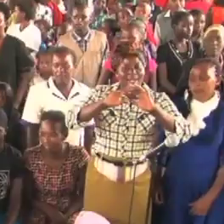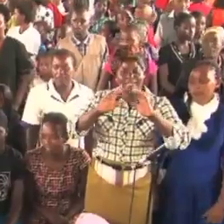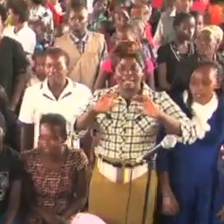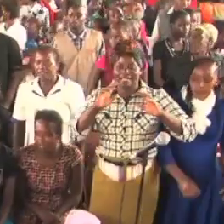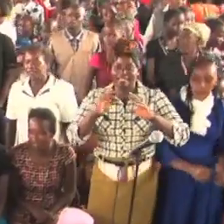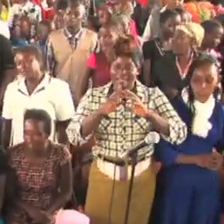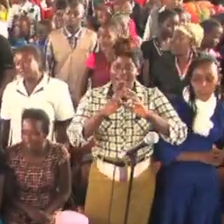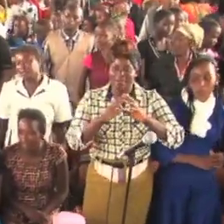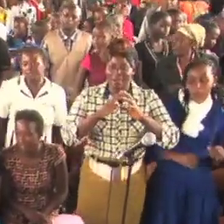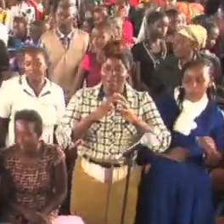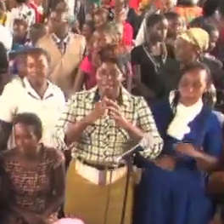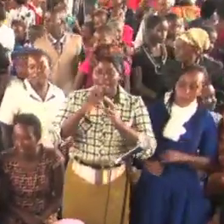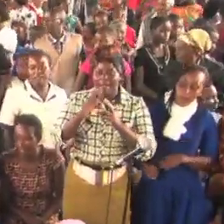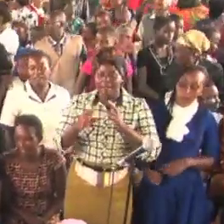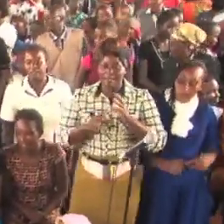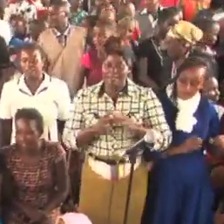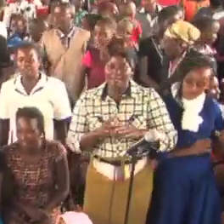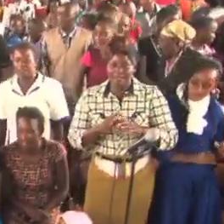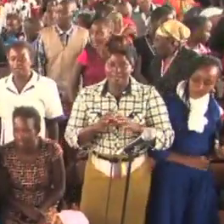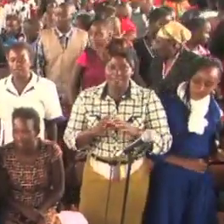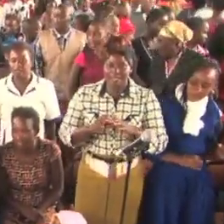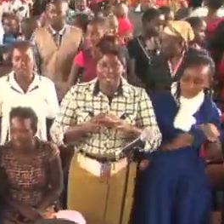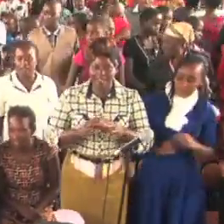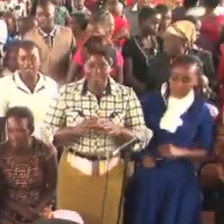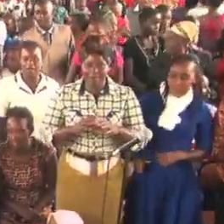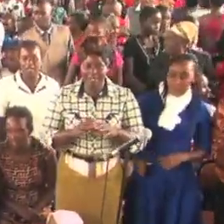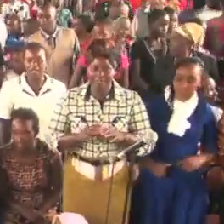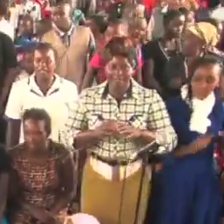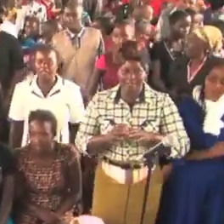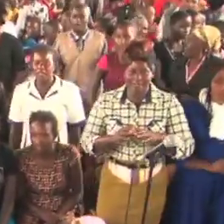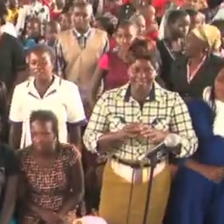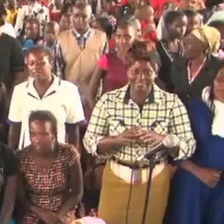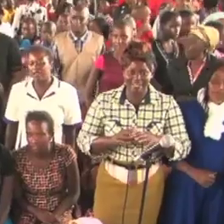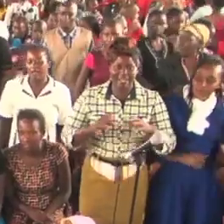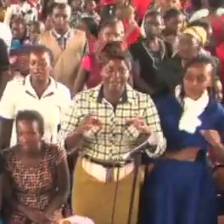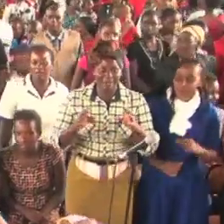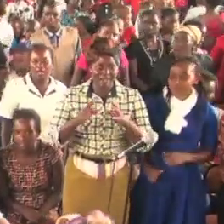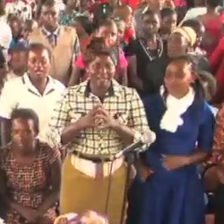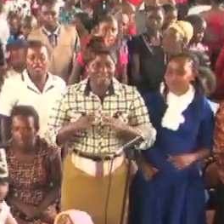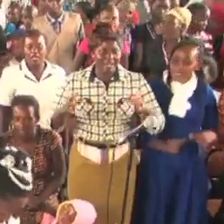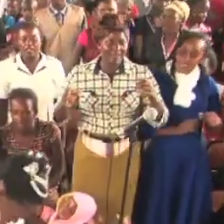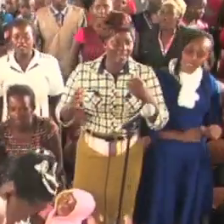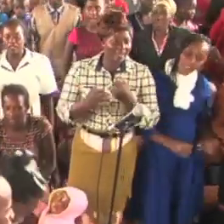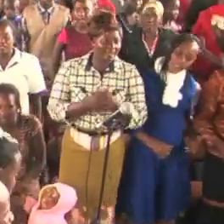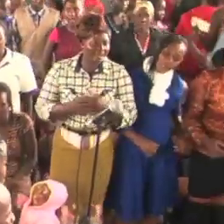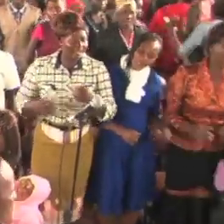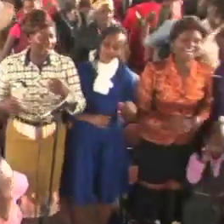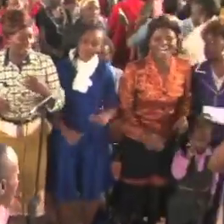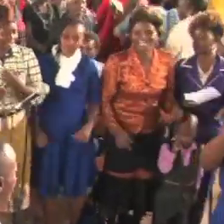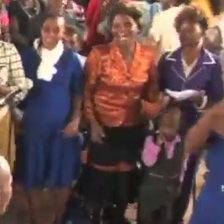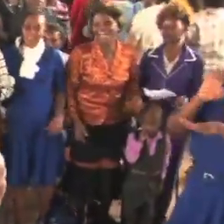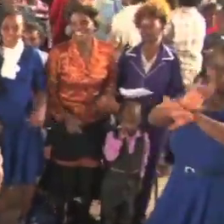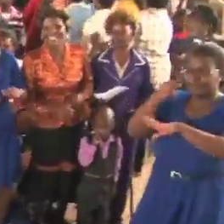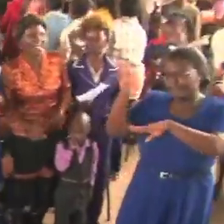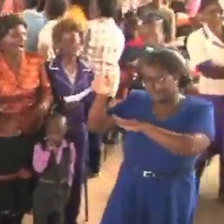na nimependezwa sana na upendo wa watu wengi, vile wamejitolea kwa hali na mali. Kila mtu amejitolea bila na hiyo siku ya leo ikawa.